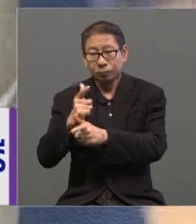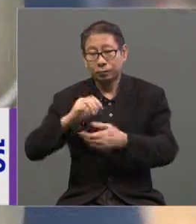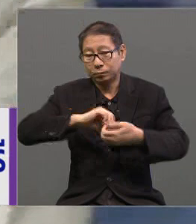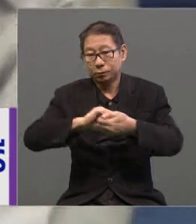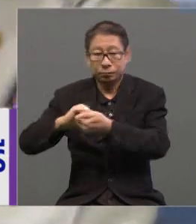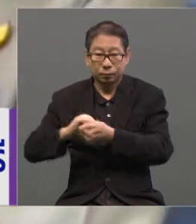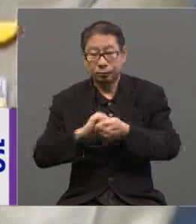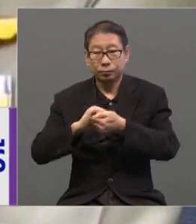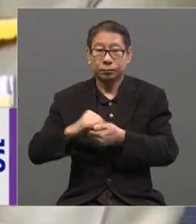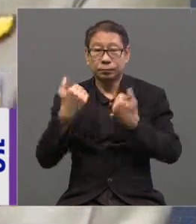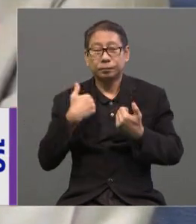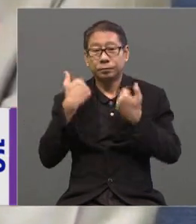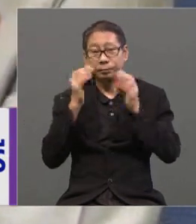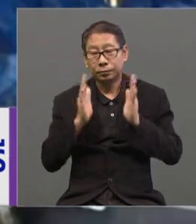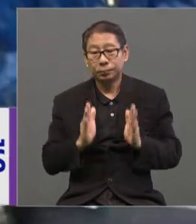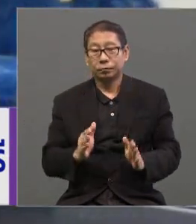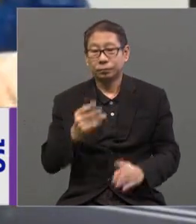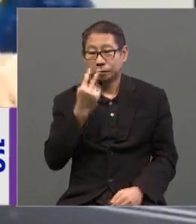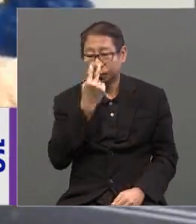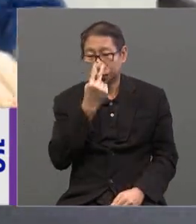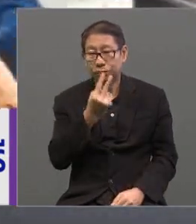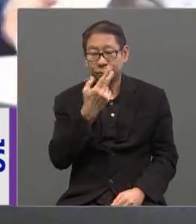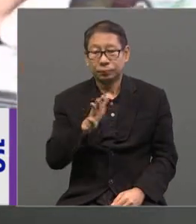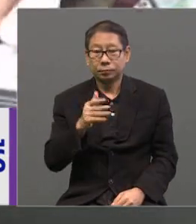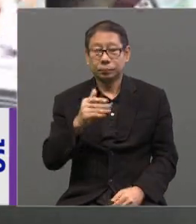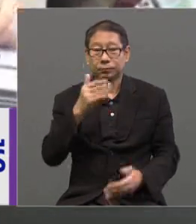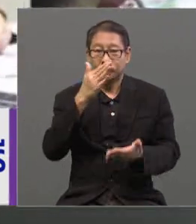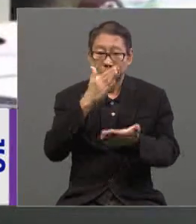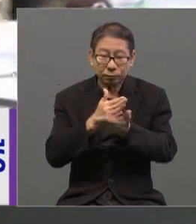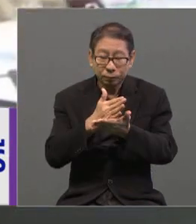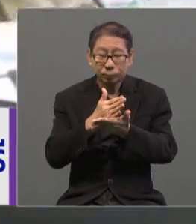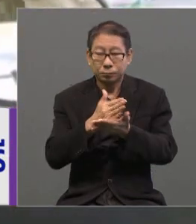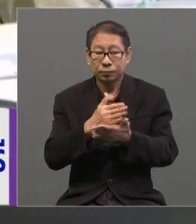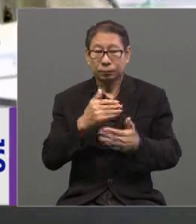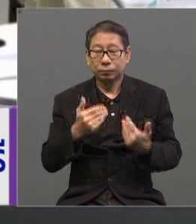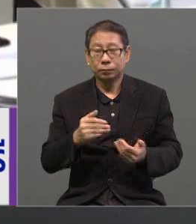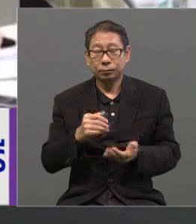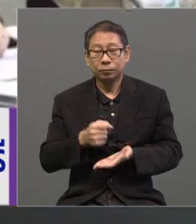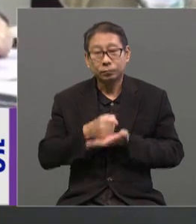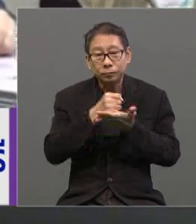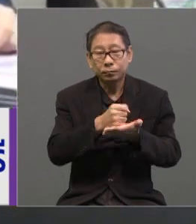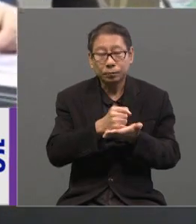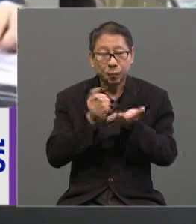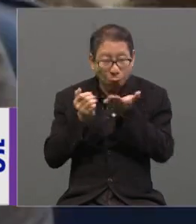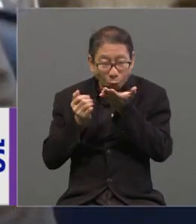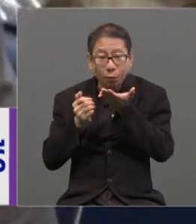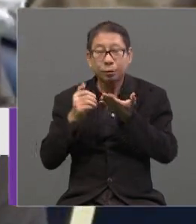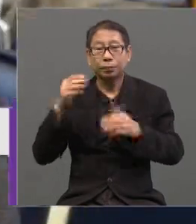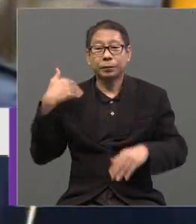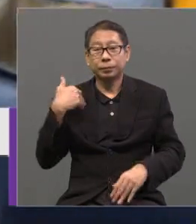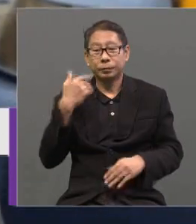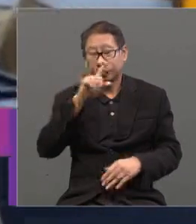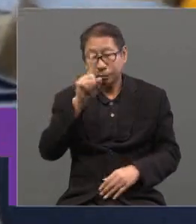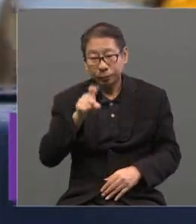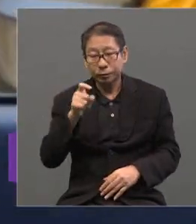ตุด้วยเช่นเดียวกับในส่วนของเจ้าหน้าที่ก็ต้องดูครับว่ามีการละเว้นการปฏิบัติหน้าที่หรือไม่รวมถึงความผิดตามกฎหมายแรงงาน